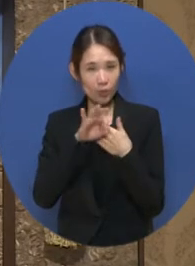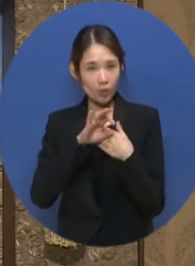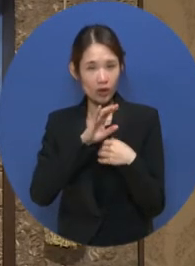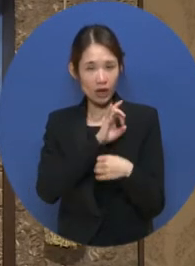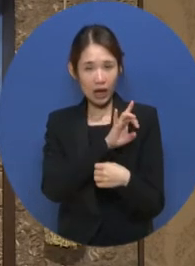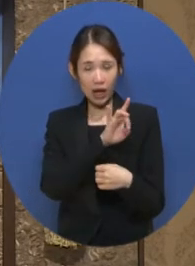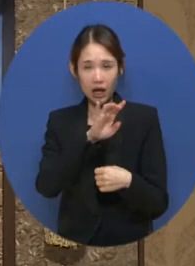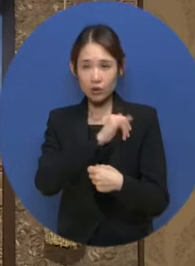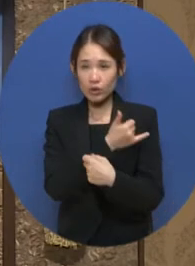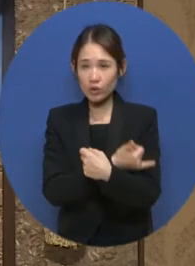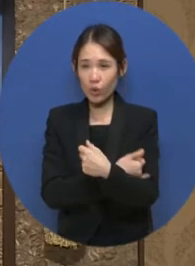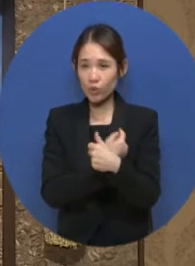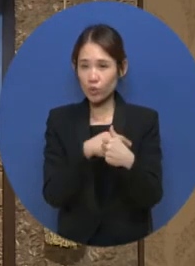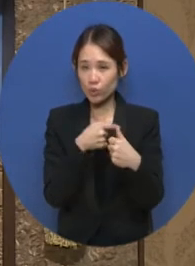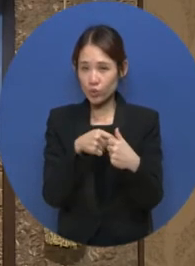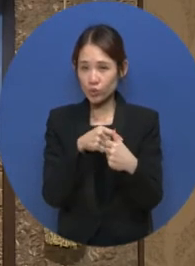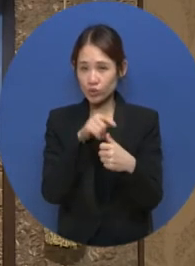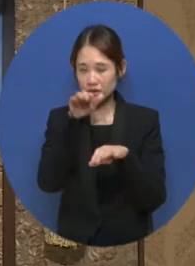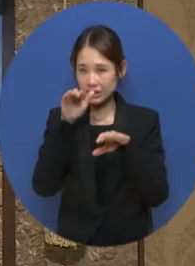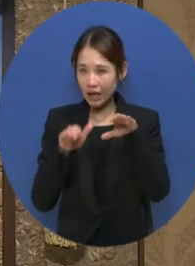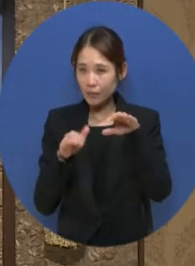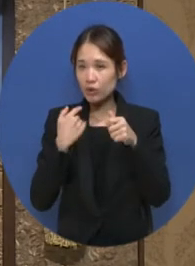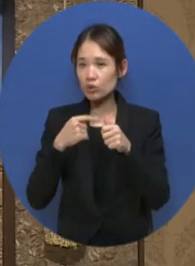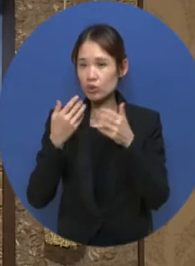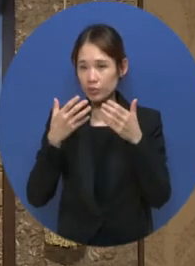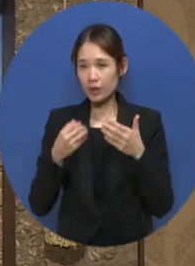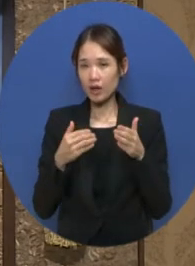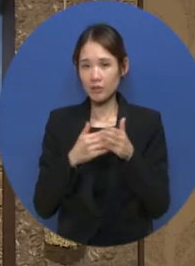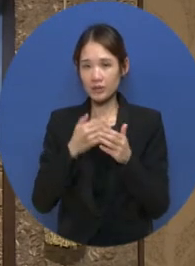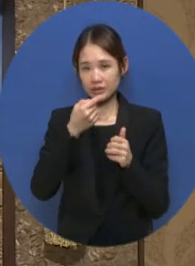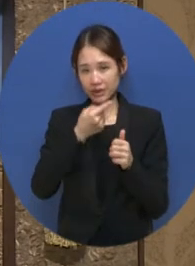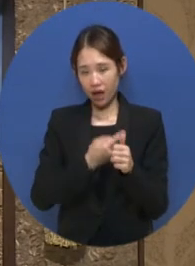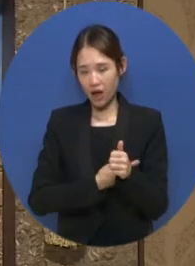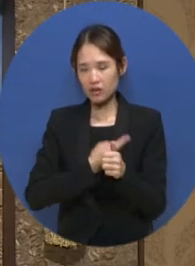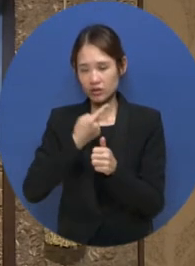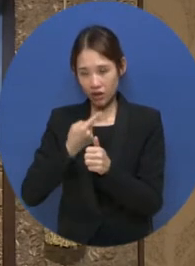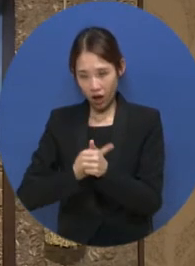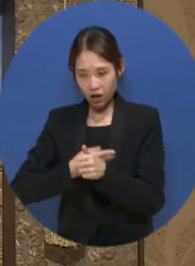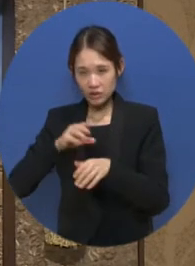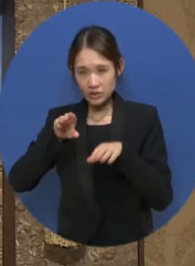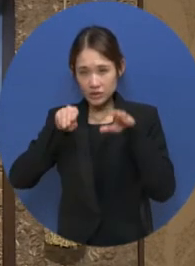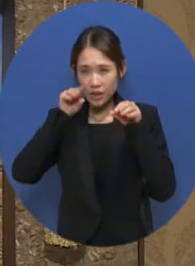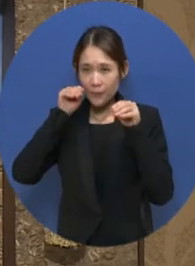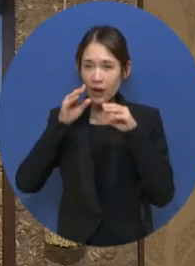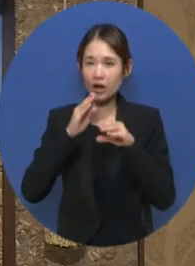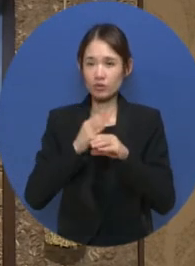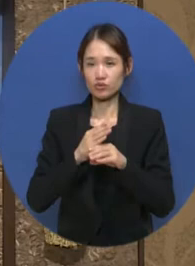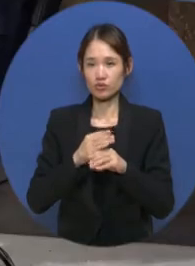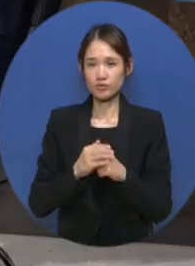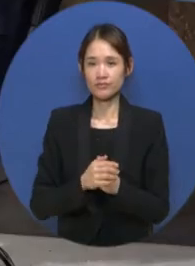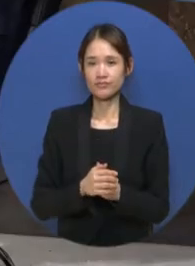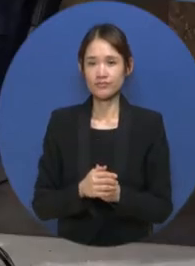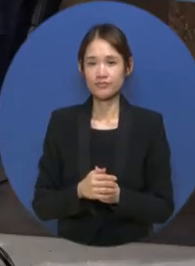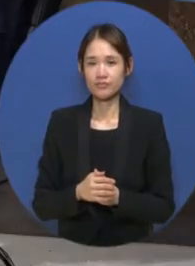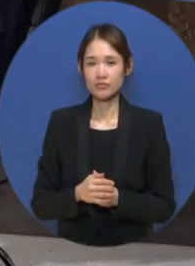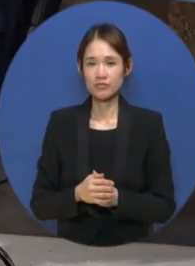교육을 하던 지금 철도 관련된 교육도 를 받으면서 자연스럽게 도 습득을 하고 있는 상황입니다 아